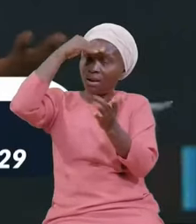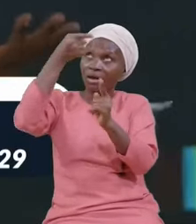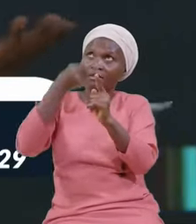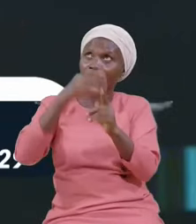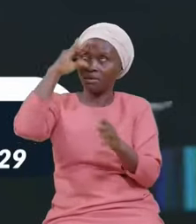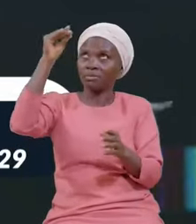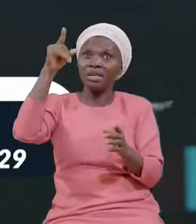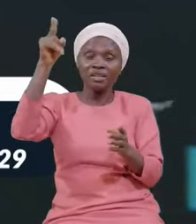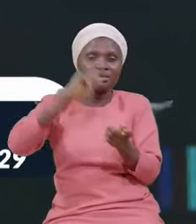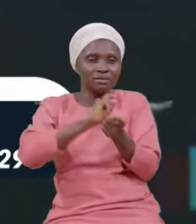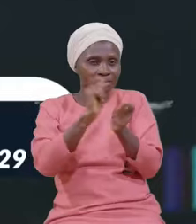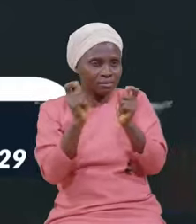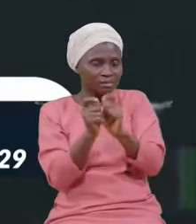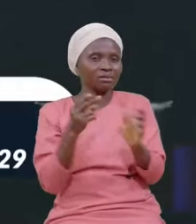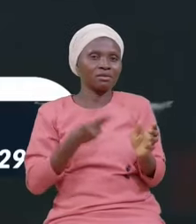gloire en gloire.